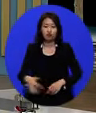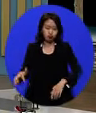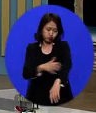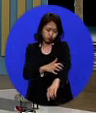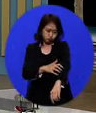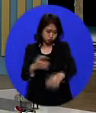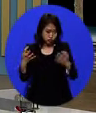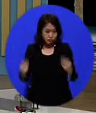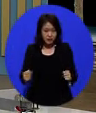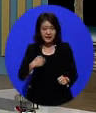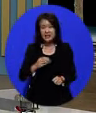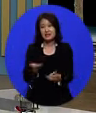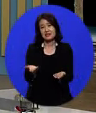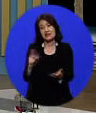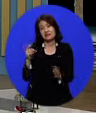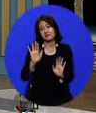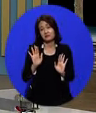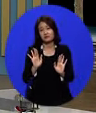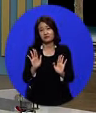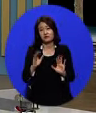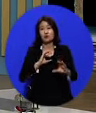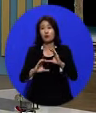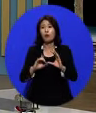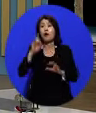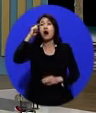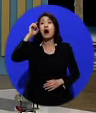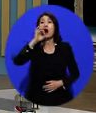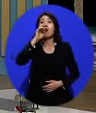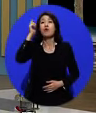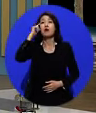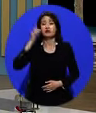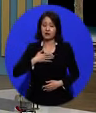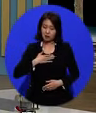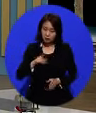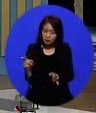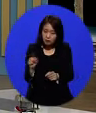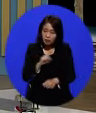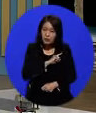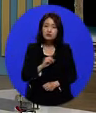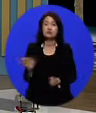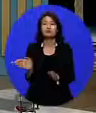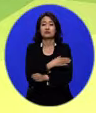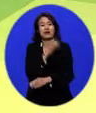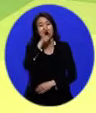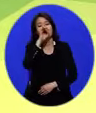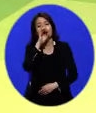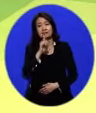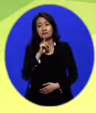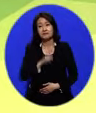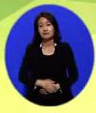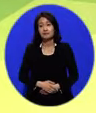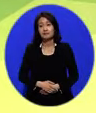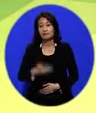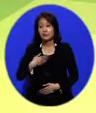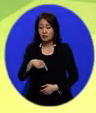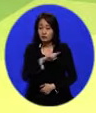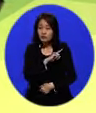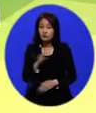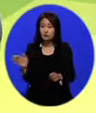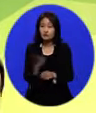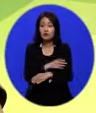해요. 그게 내 일이 아닌 것처럼. 우리 사회는 이렇게 소통이 안 돼? 나부터도 소통해. 나부터서. 네.